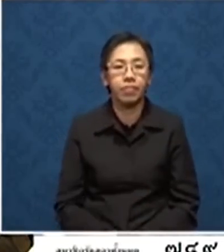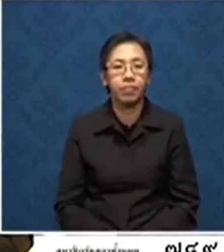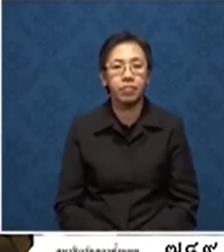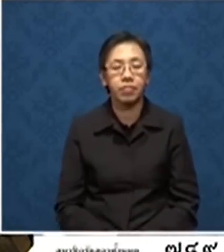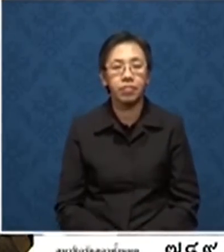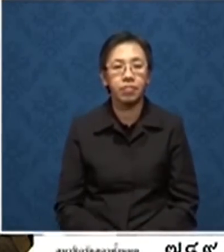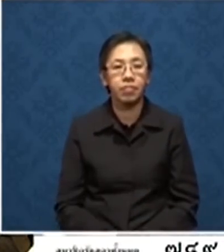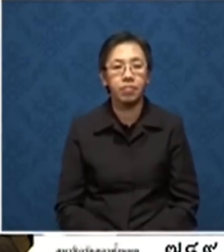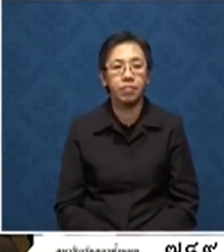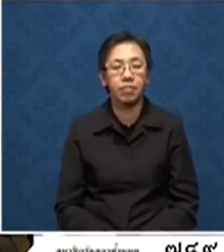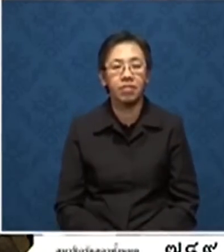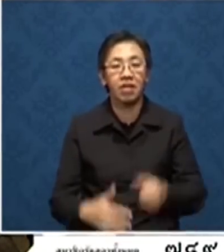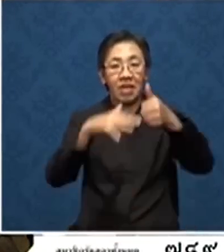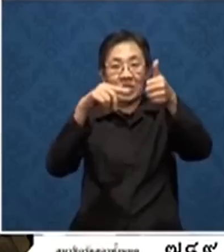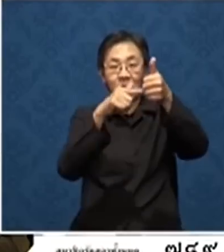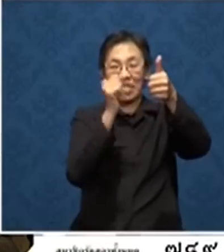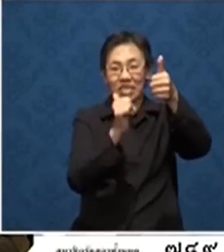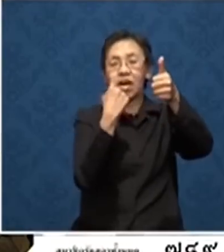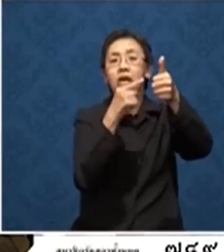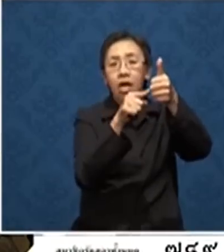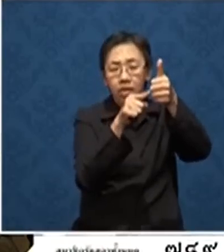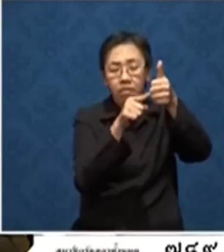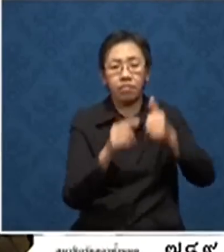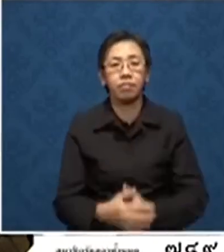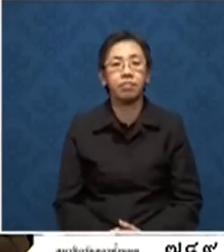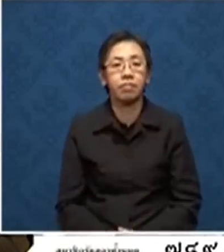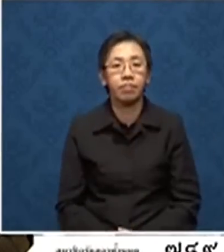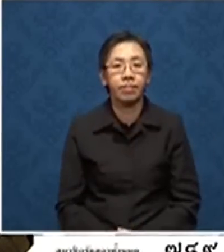เขาประมุขของรัฐไทยก็คือใครครับ